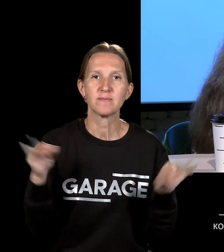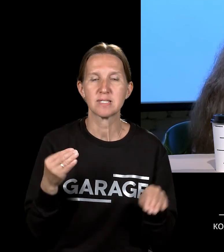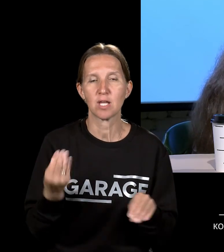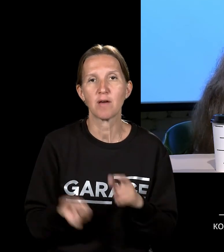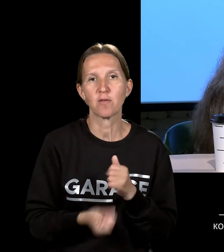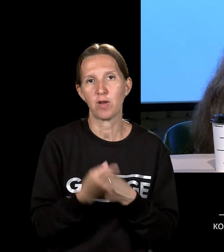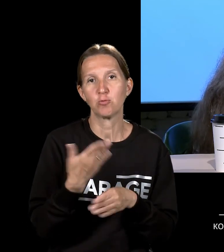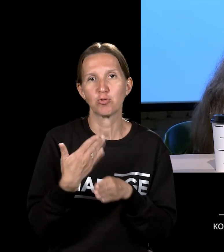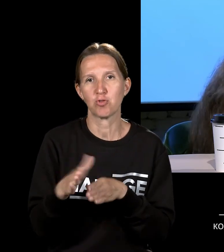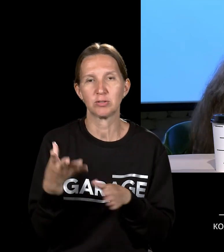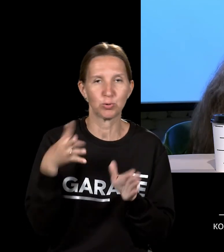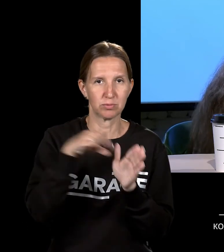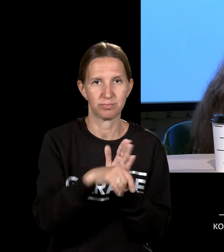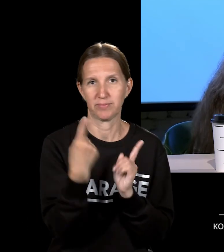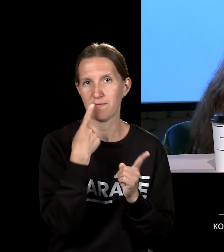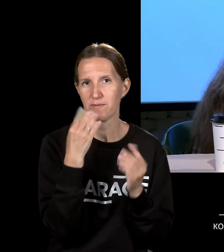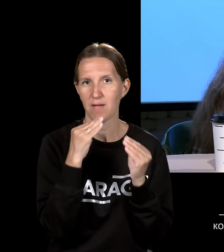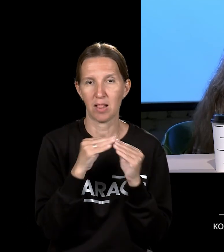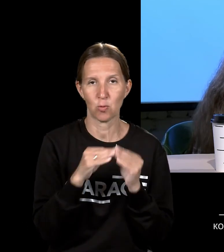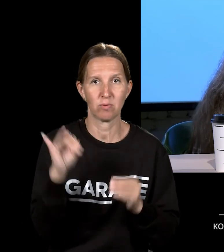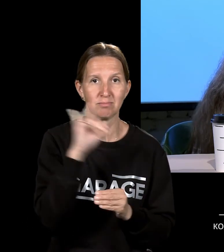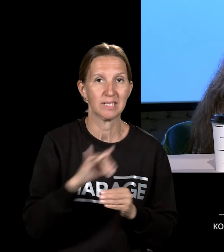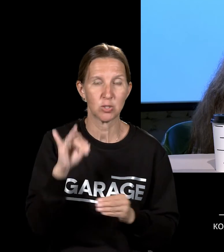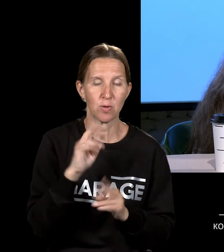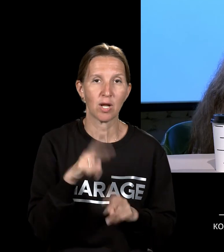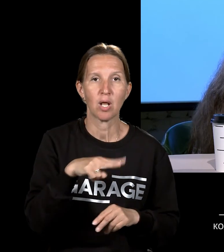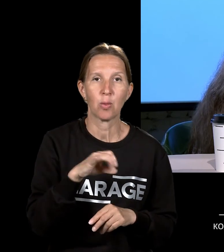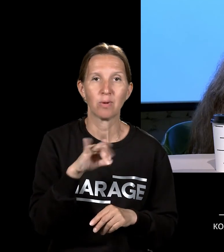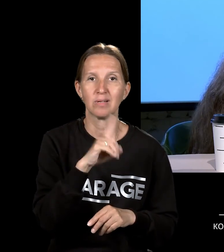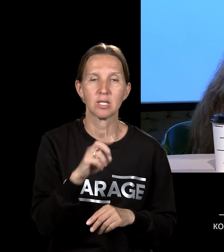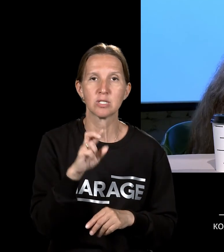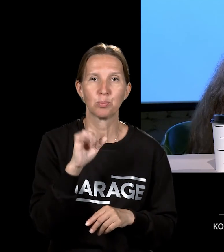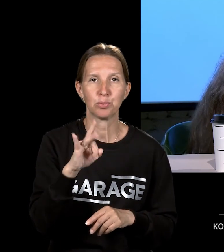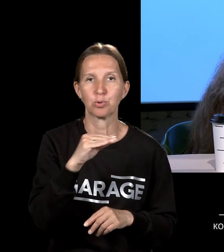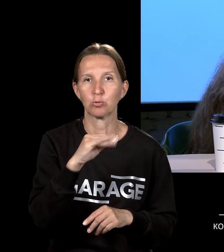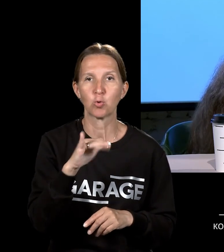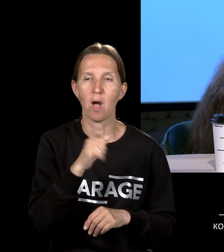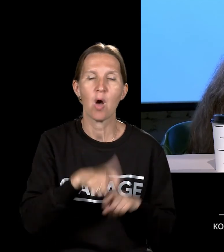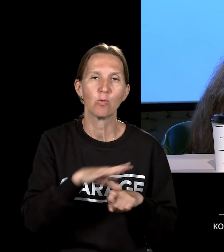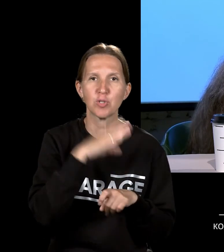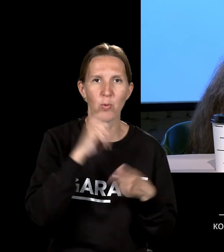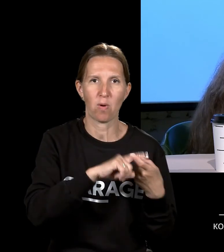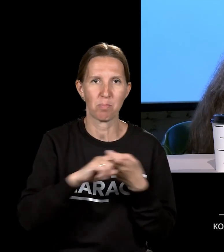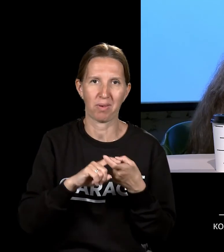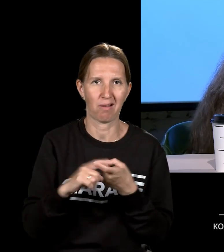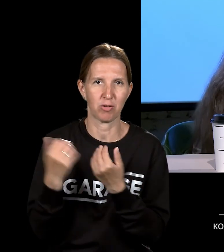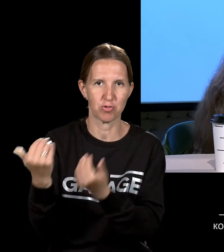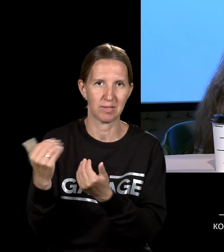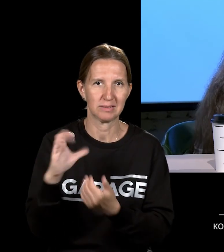все являются частью одной истории. И, конечно, у Уиз Буржуа очень много